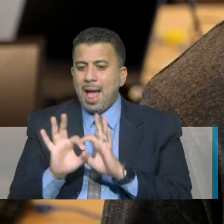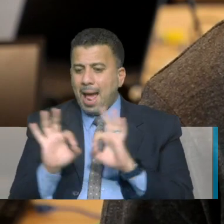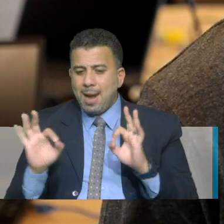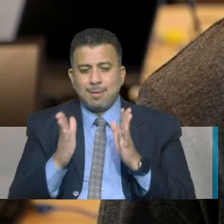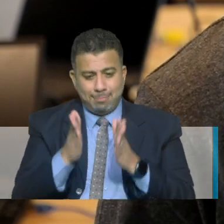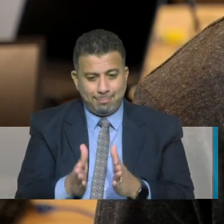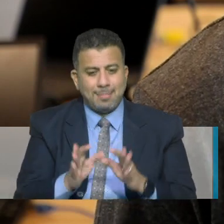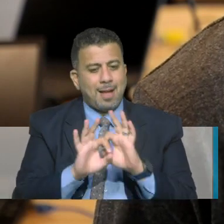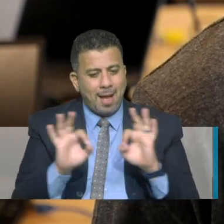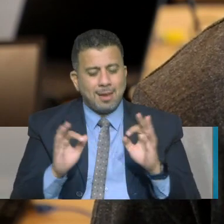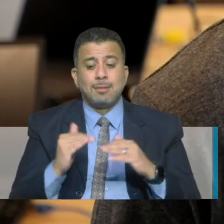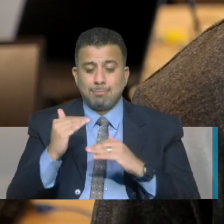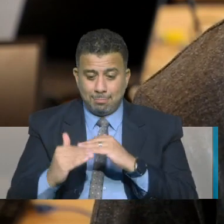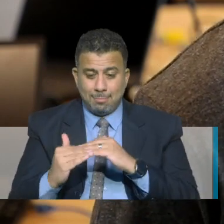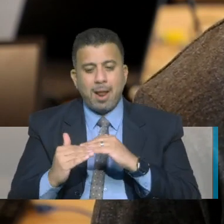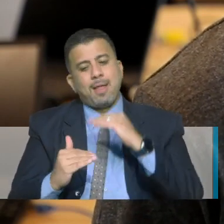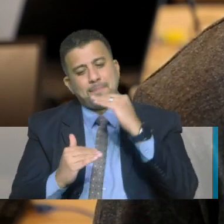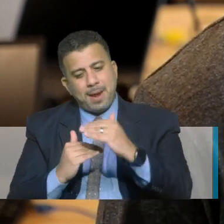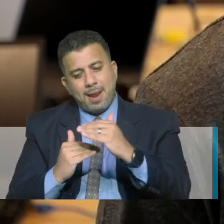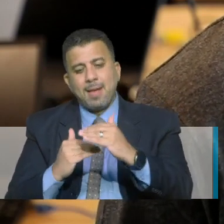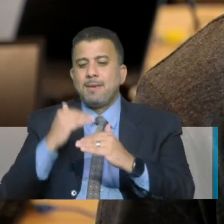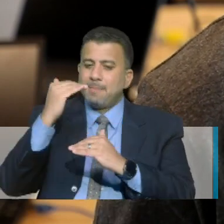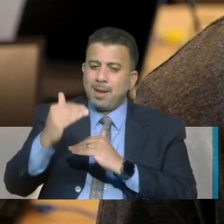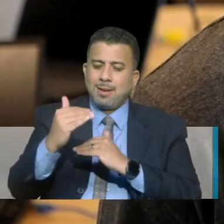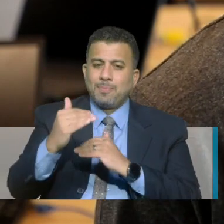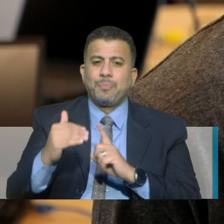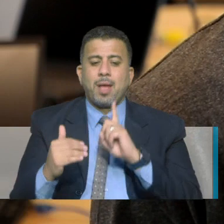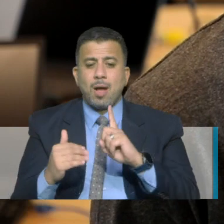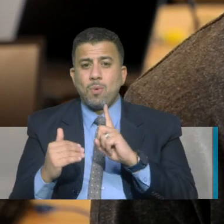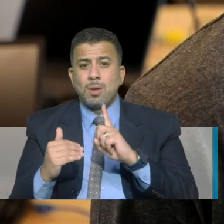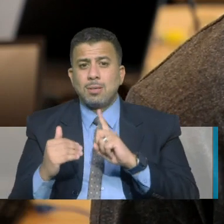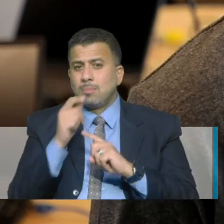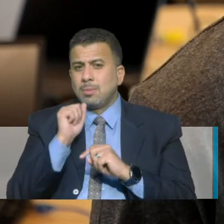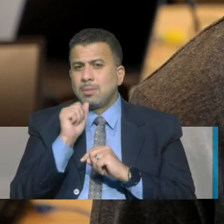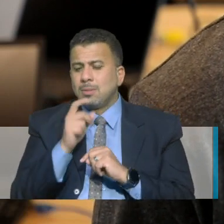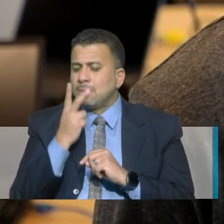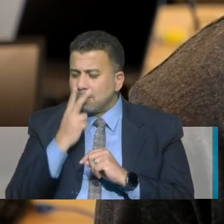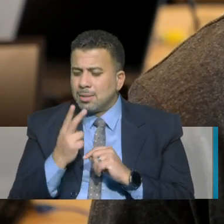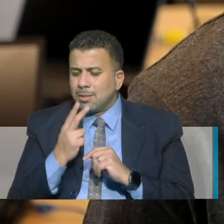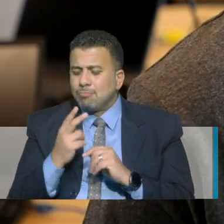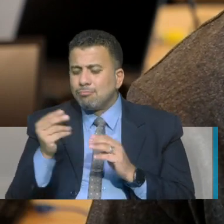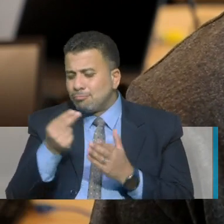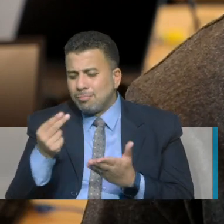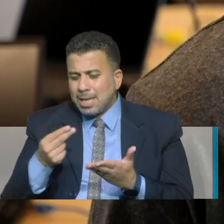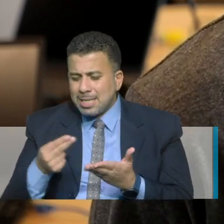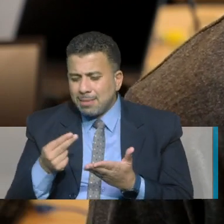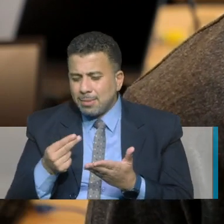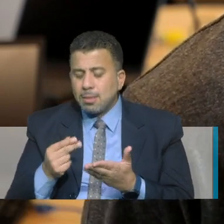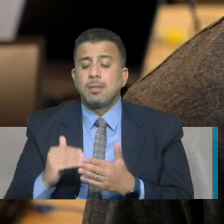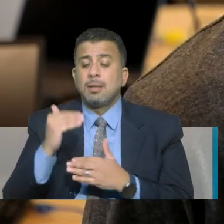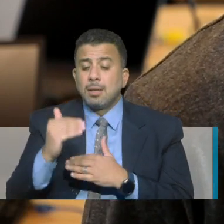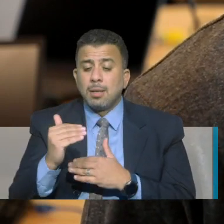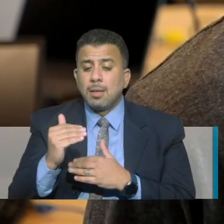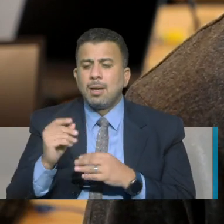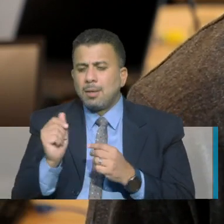وطريقة وفي مراحل بعد. يعني مثلا اللي كنا نبنيه كان أول يوم نسوي سكتش بس ورسم، عقب ثاني يوم